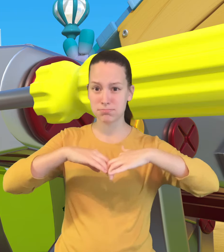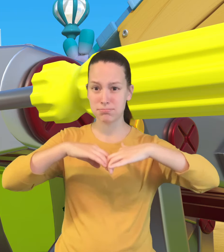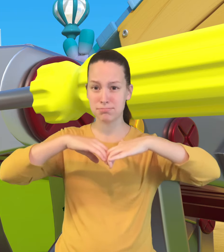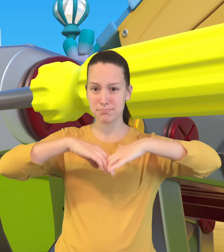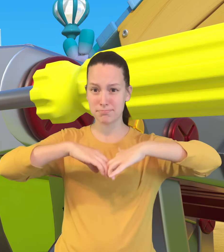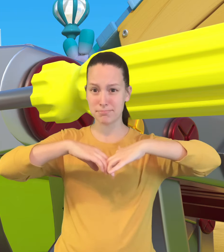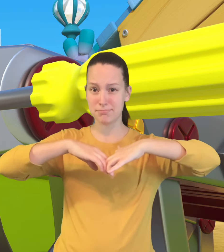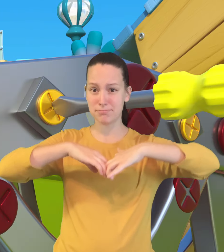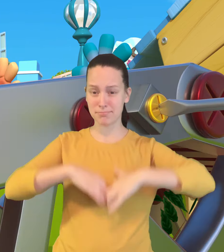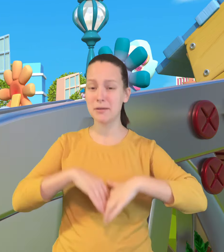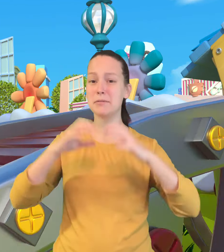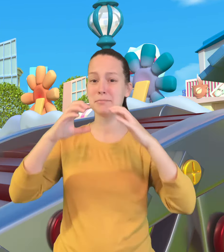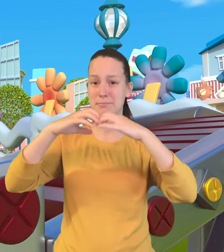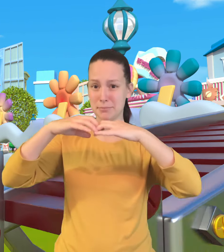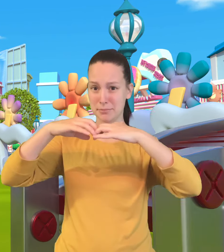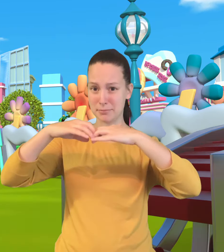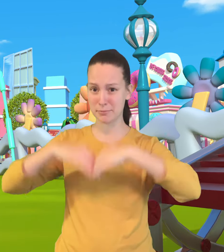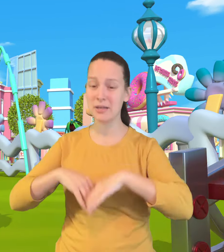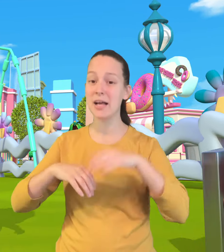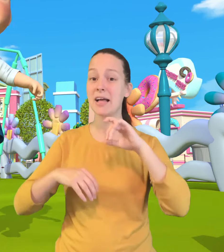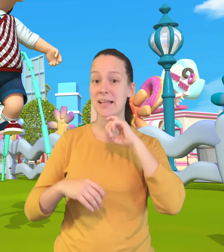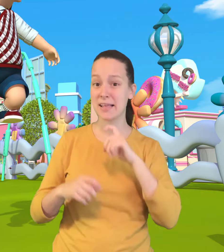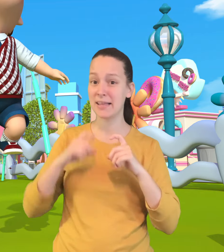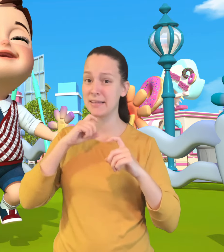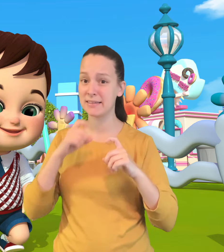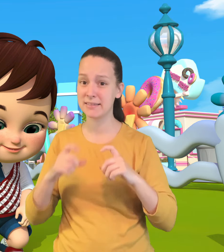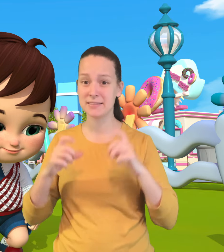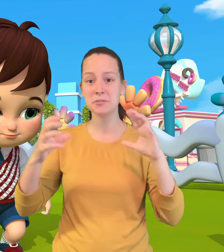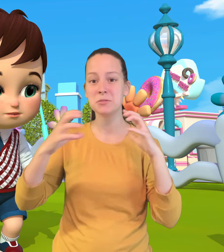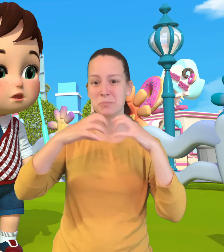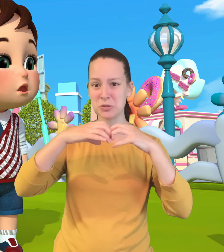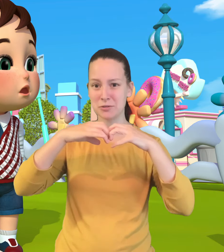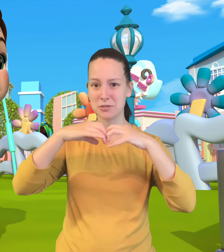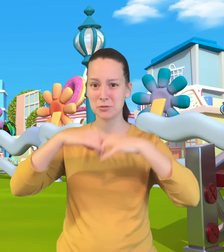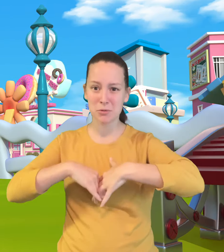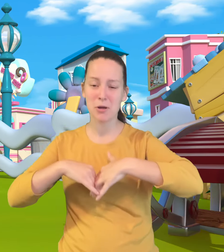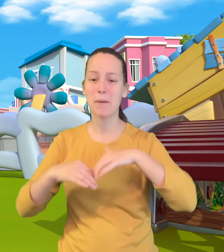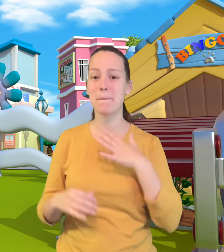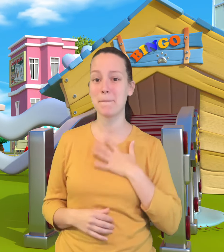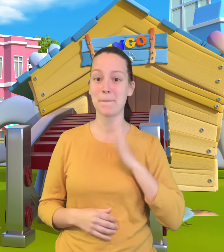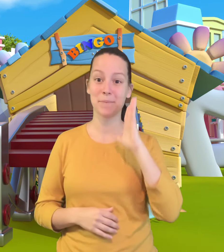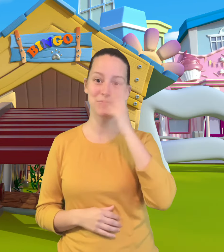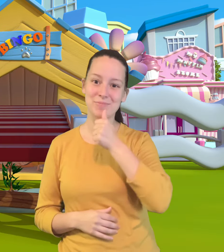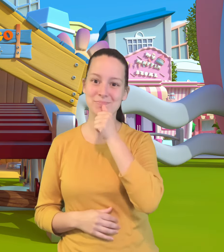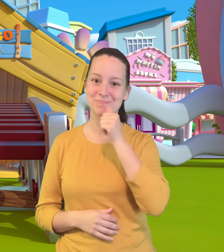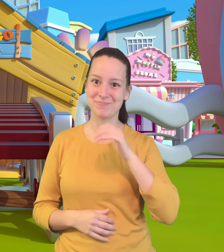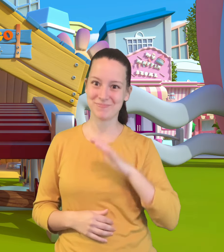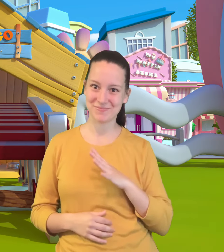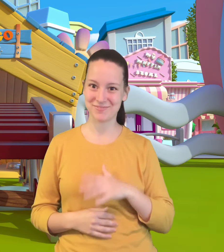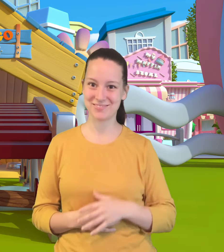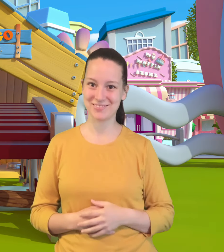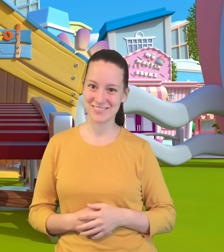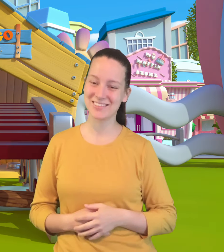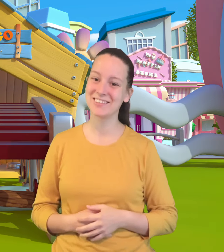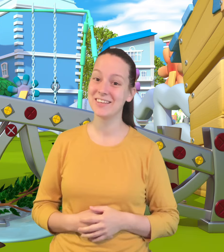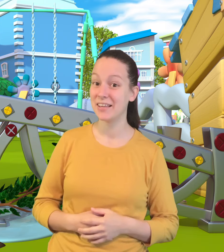曲がる曲がる曲がる鉄の棒は曲がるさあどうし